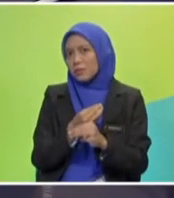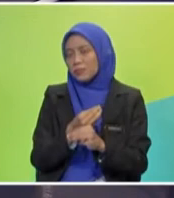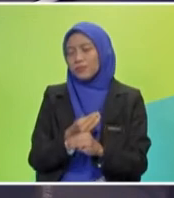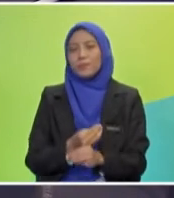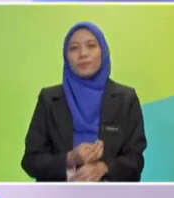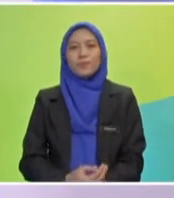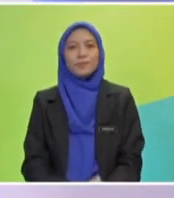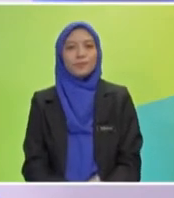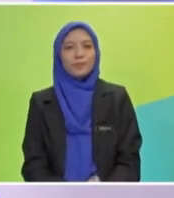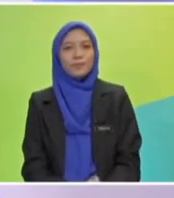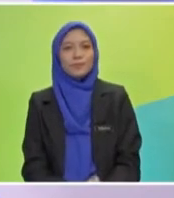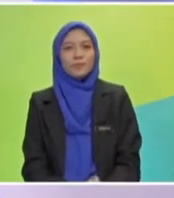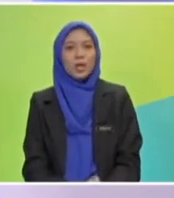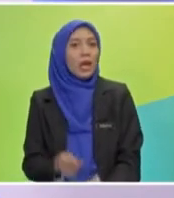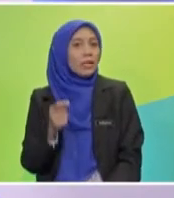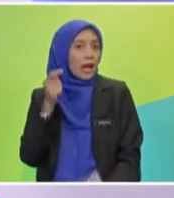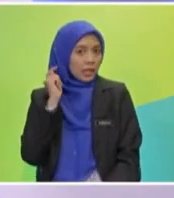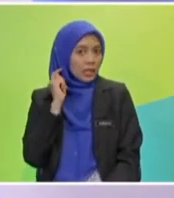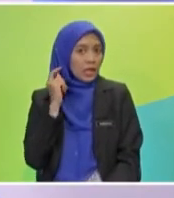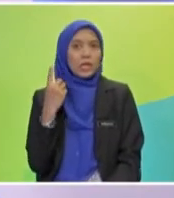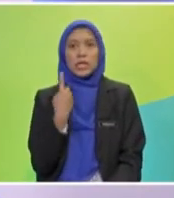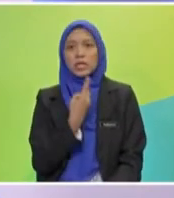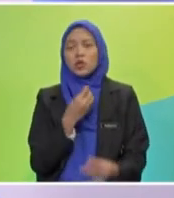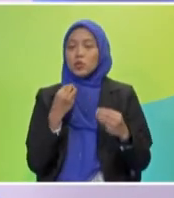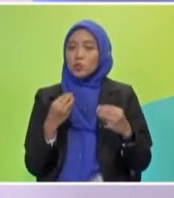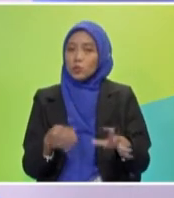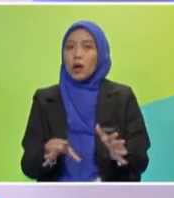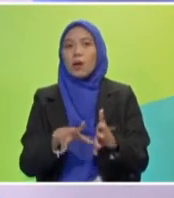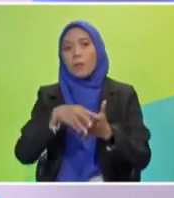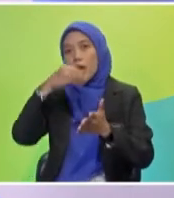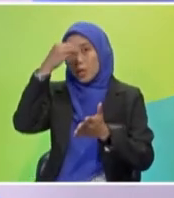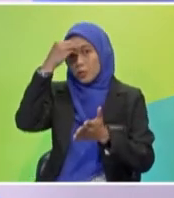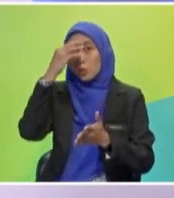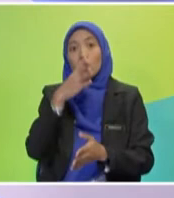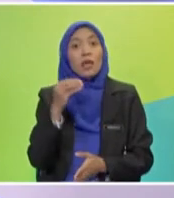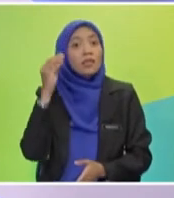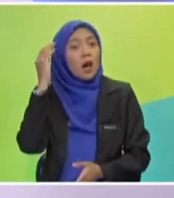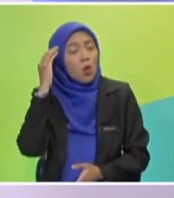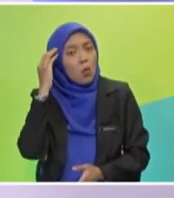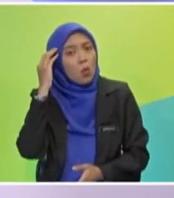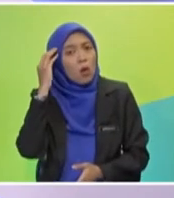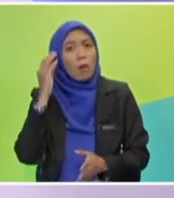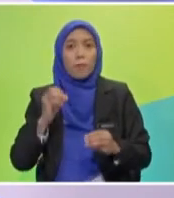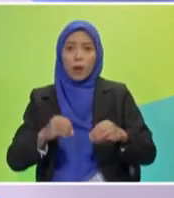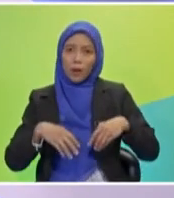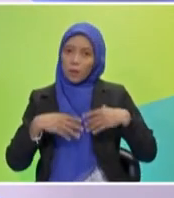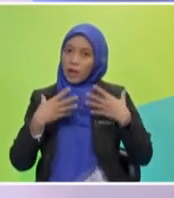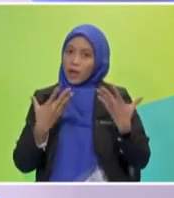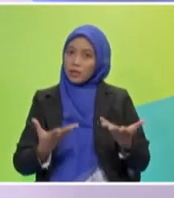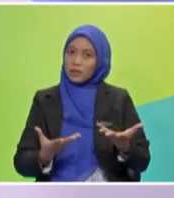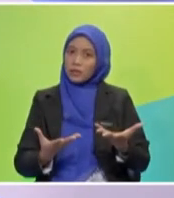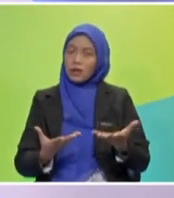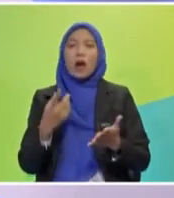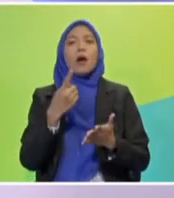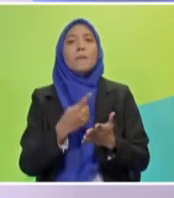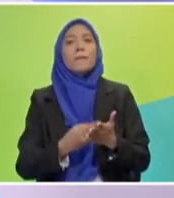terima kasih Nisa. Tadi kita dah ketahui, kita dah tahu bagaimana yang dikatakan